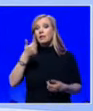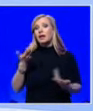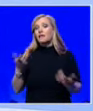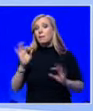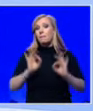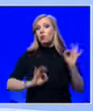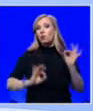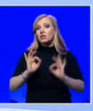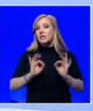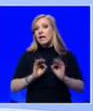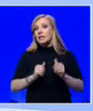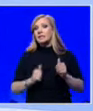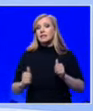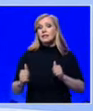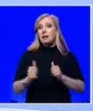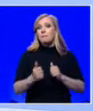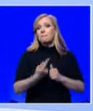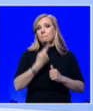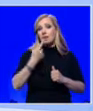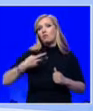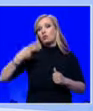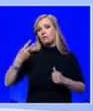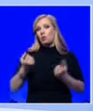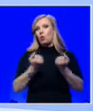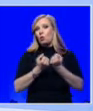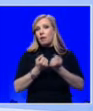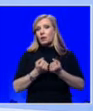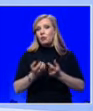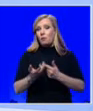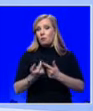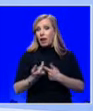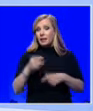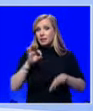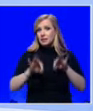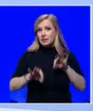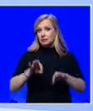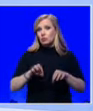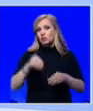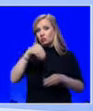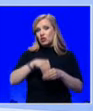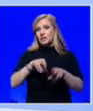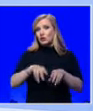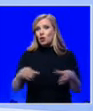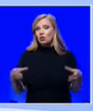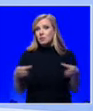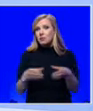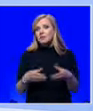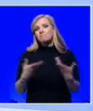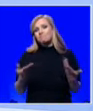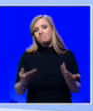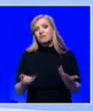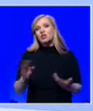проценти, нали, излязоха на първото и на второто място в поредната надпревара за Народно събрание. И ще видите,